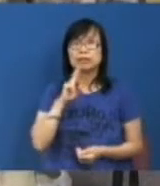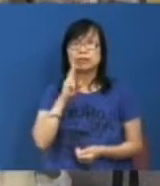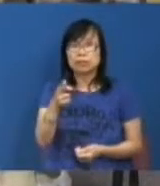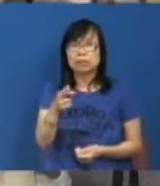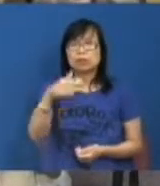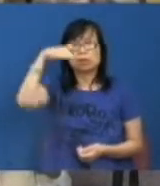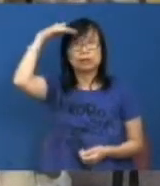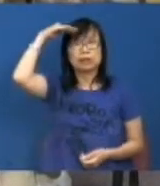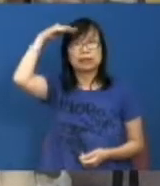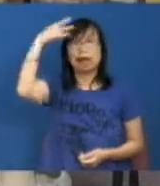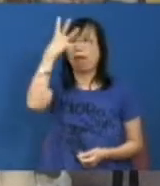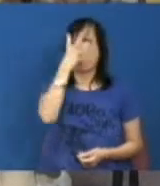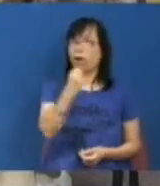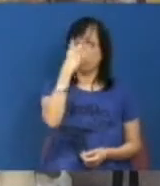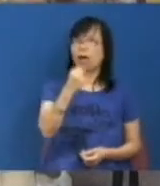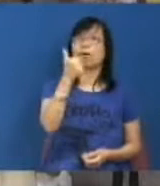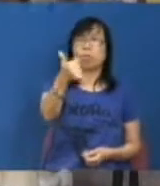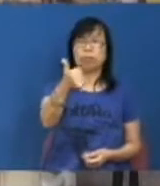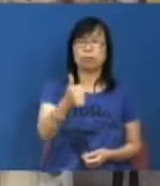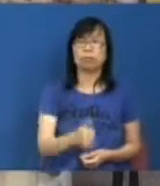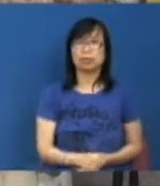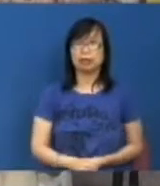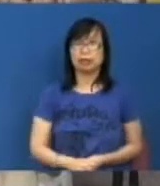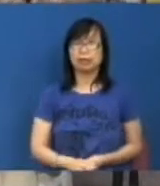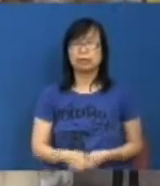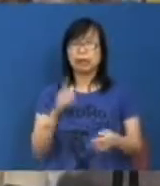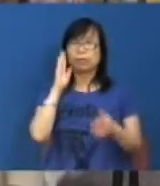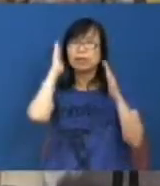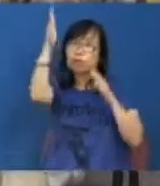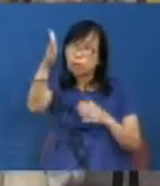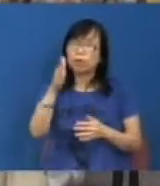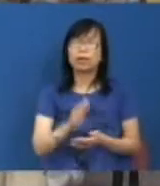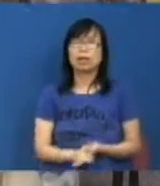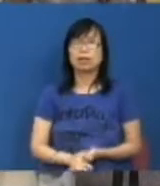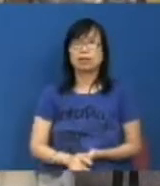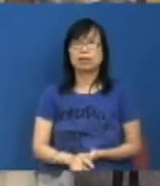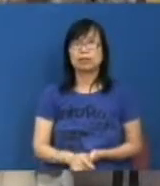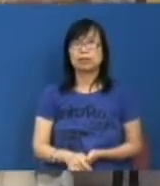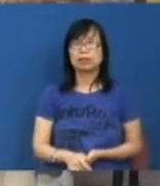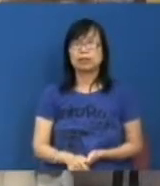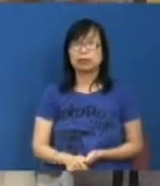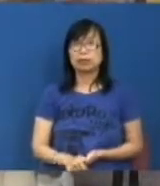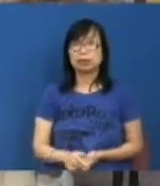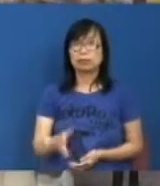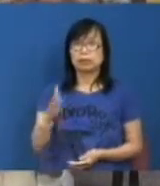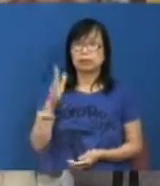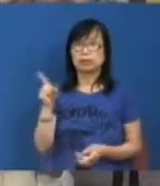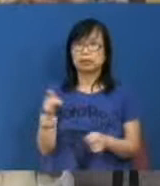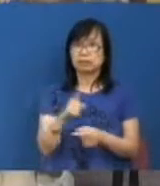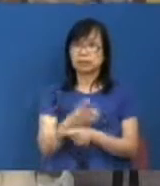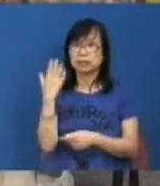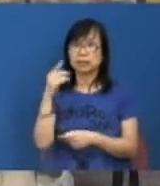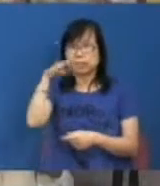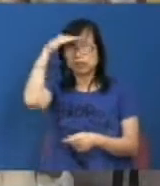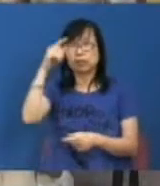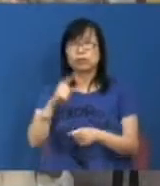警方個形象係好，包括咧個前途啦。咁同醫護咁幾年前警方嘅人手係短缺嘅，而